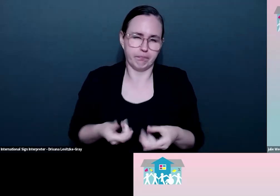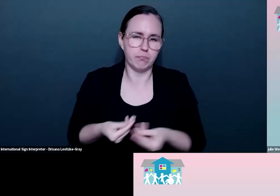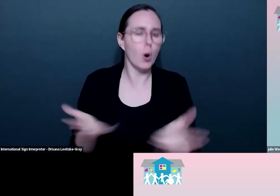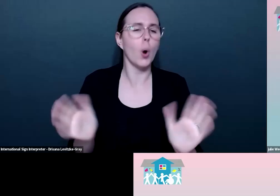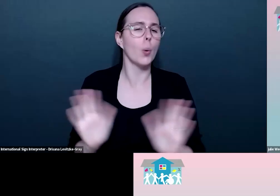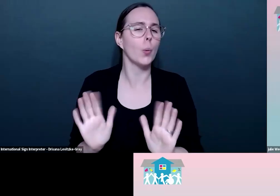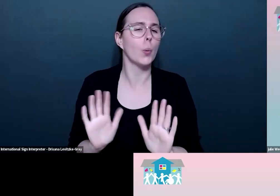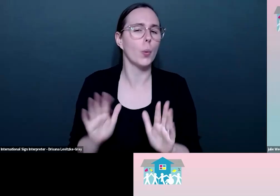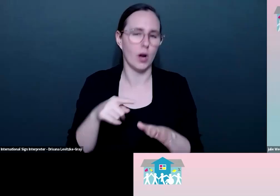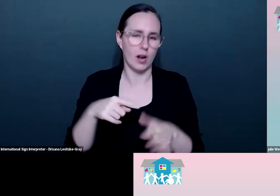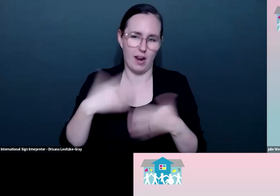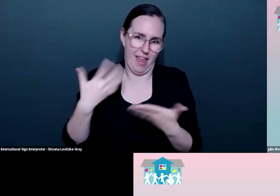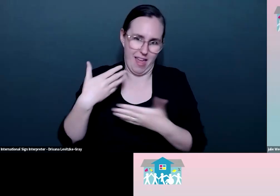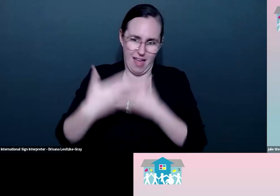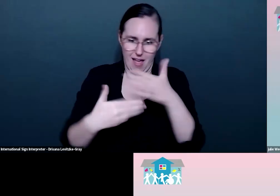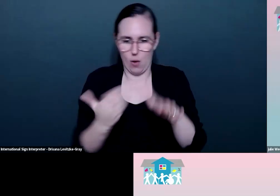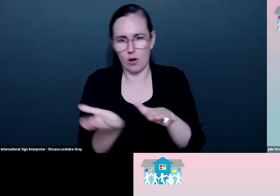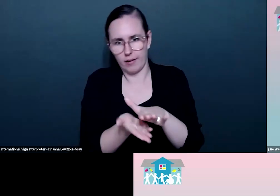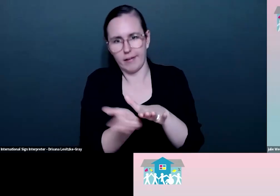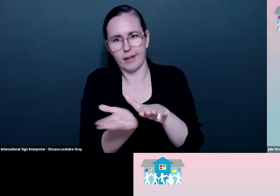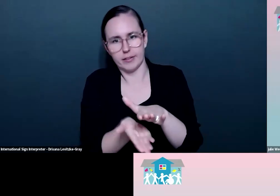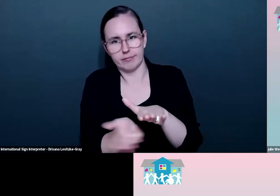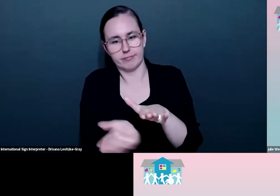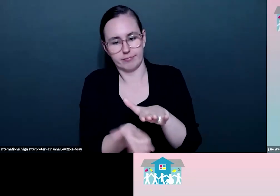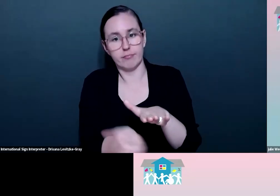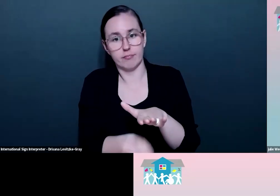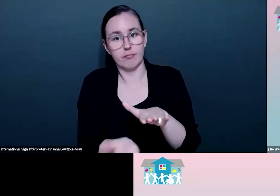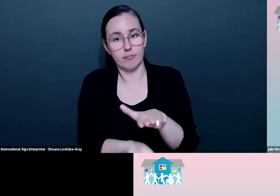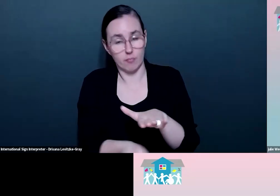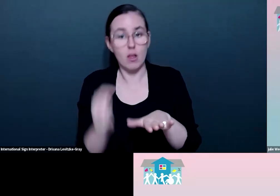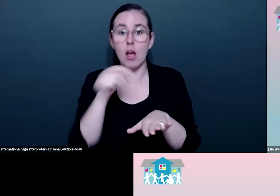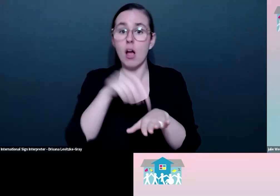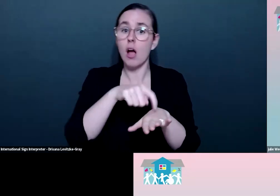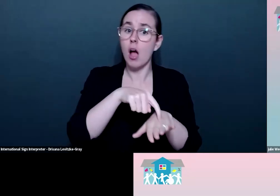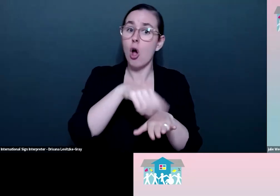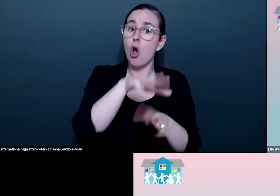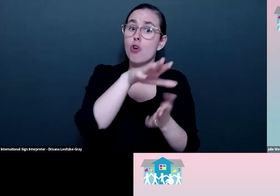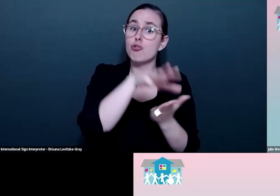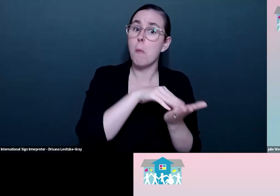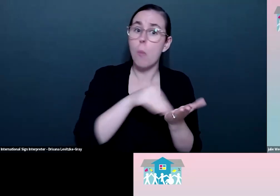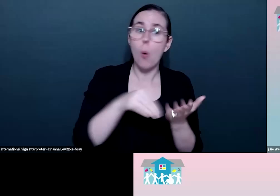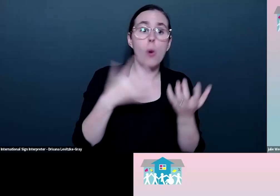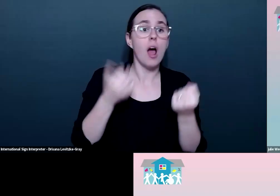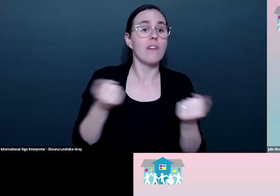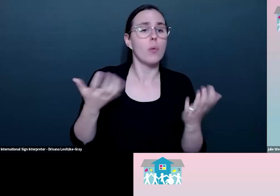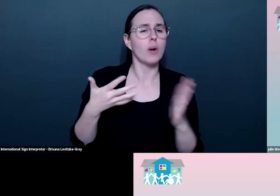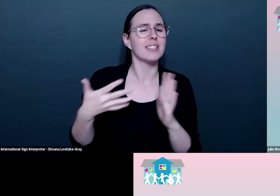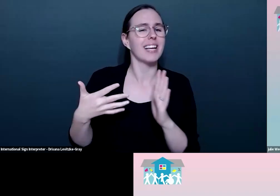testé dans certains pays et ça a été fait